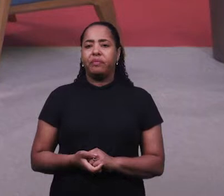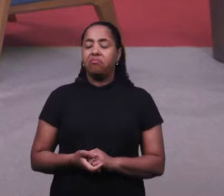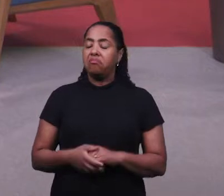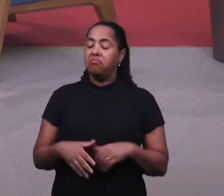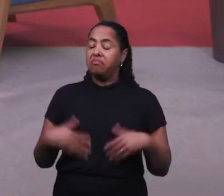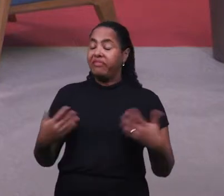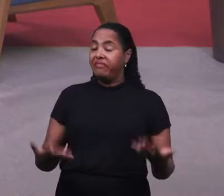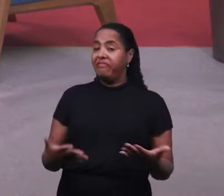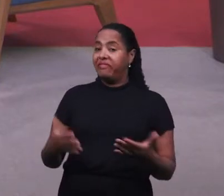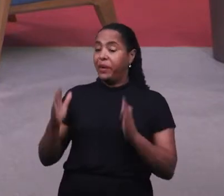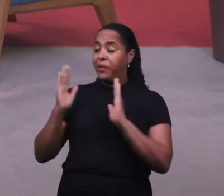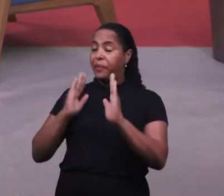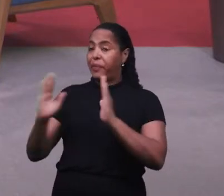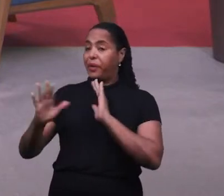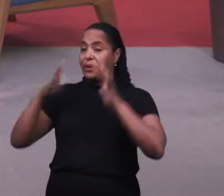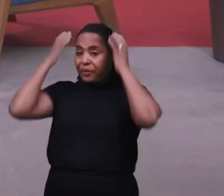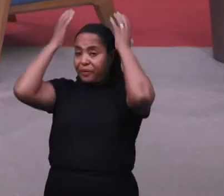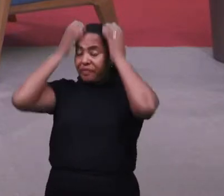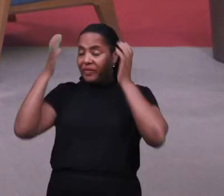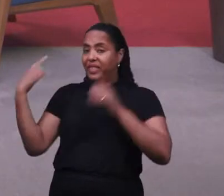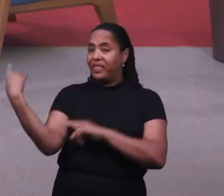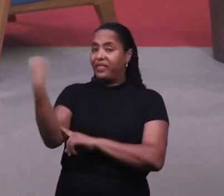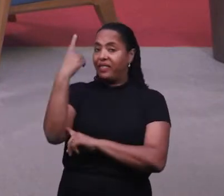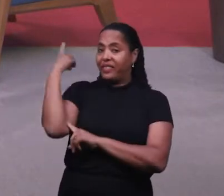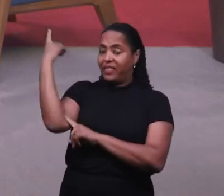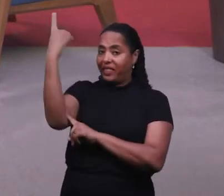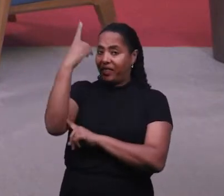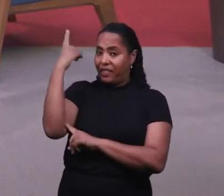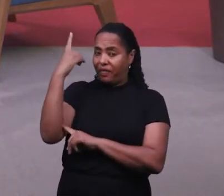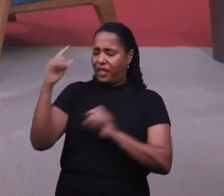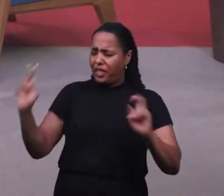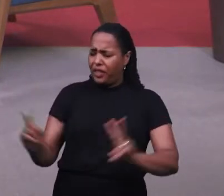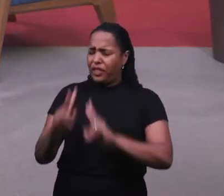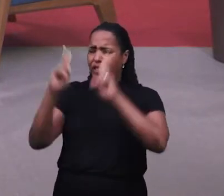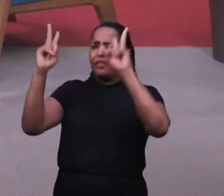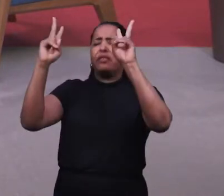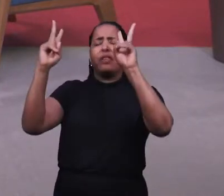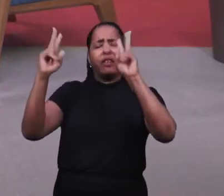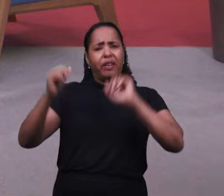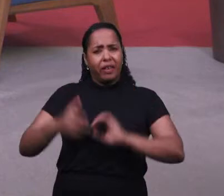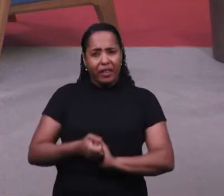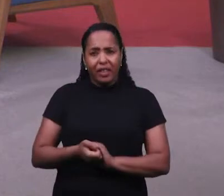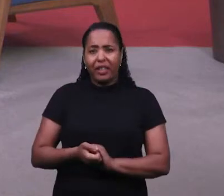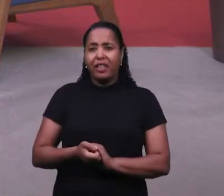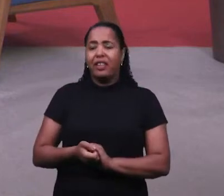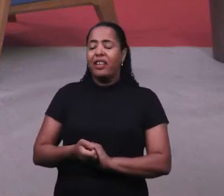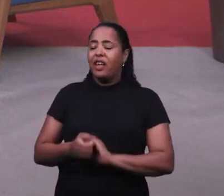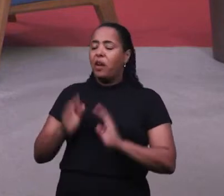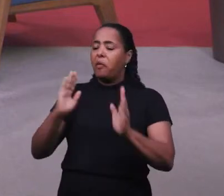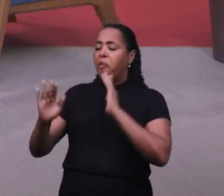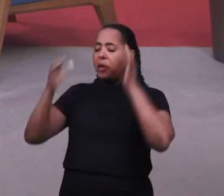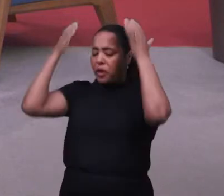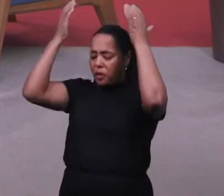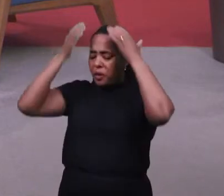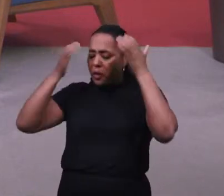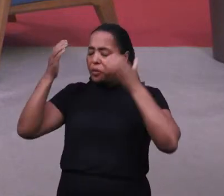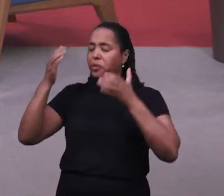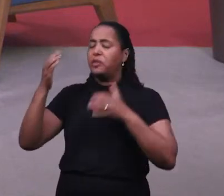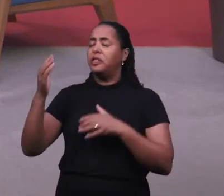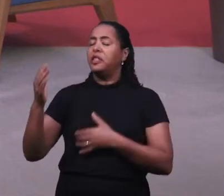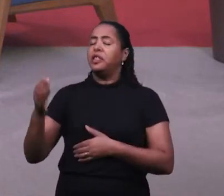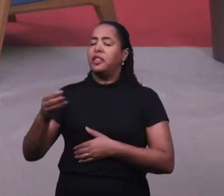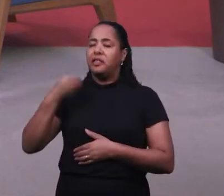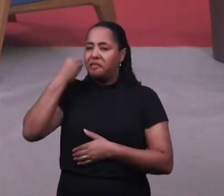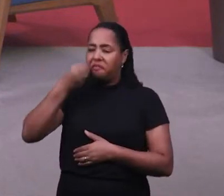Très bien. Le royaume de David a été un royaume de victoire, comme nous avons déjà dit, n'est-ce pas? Un